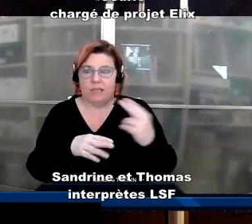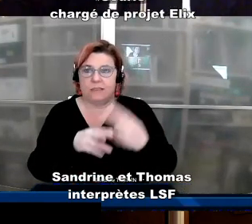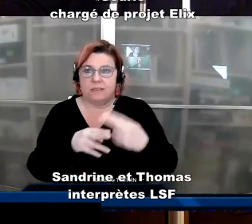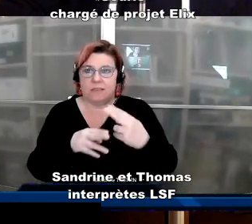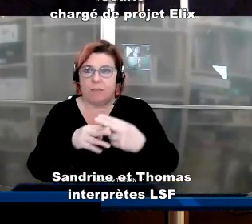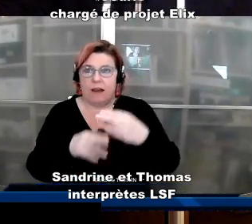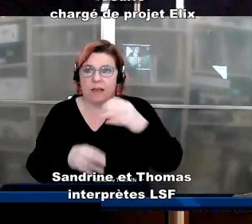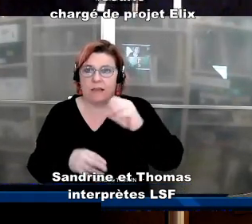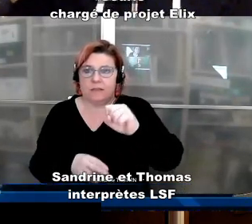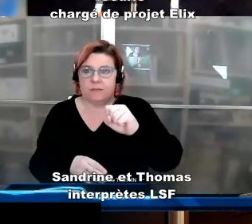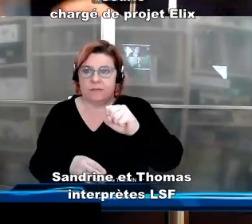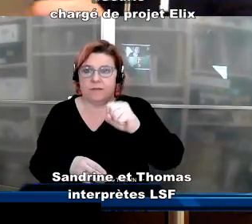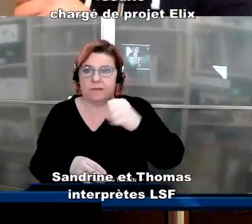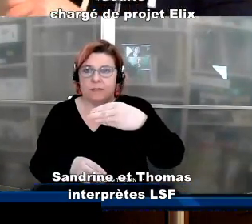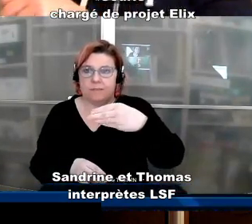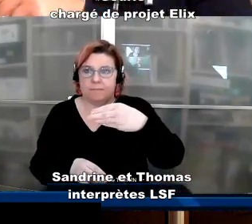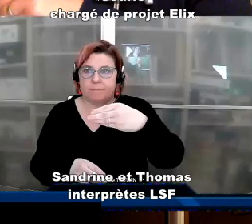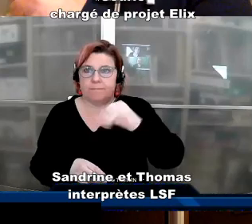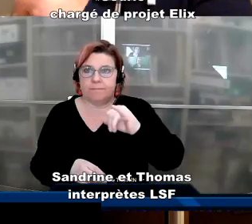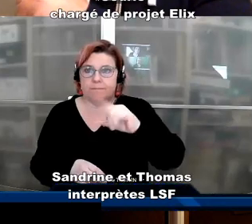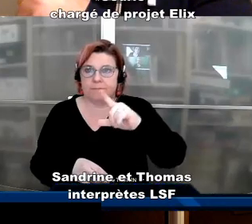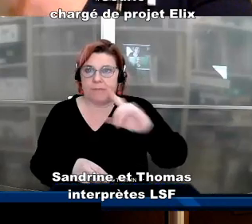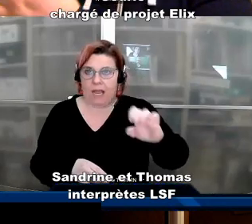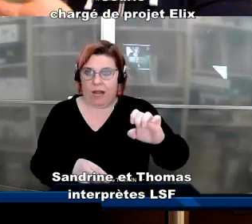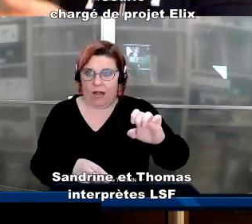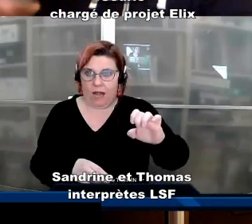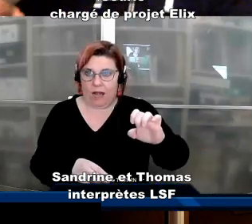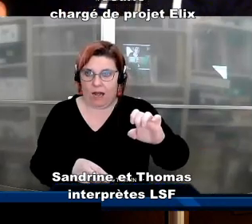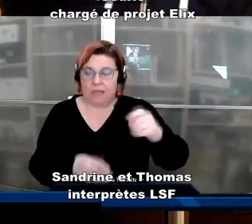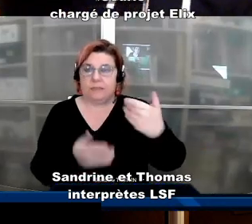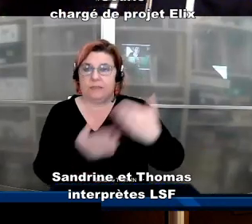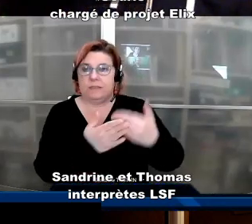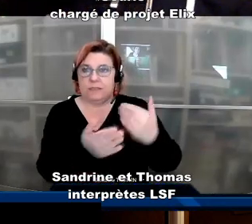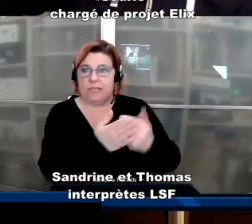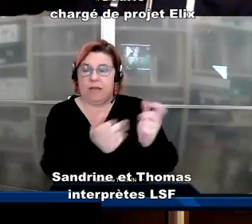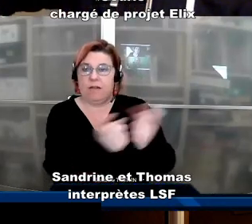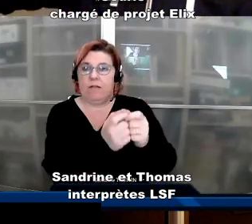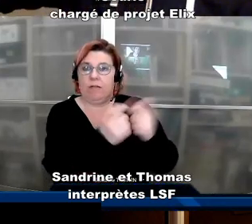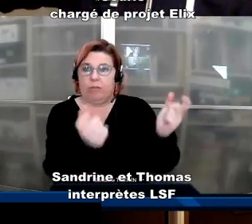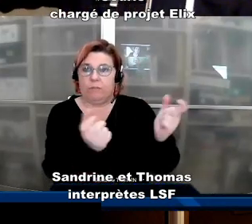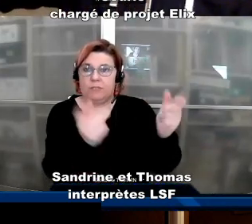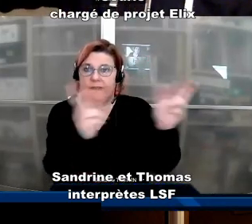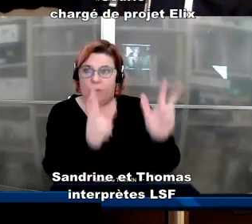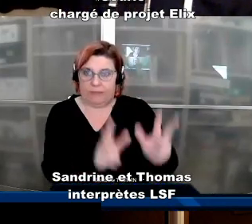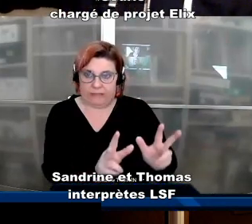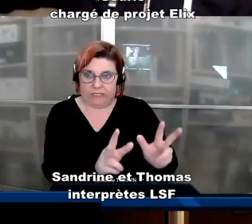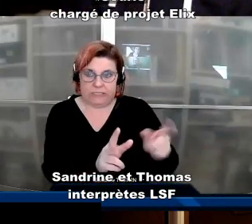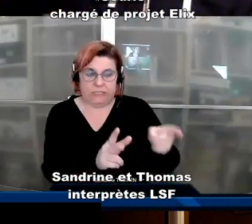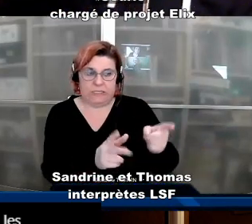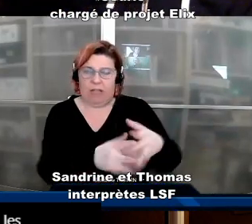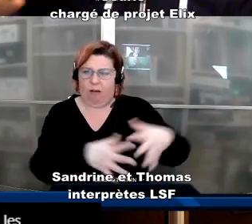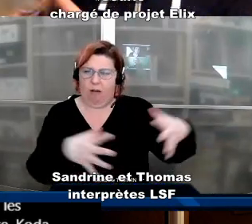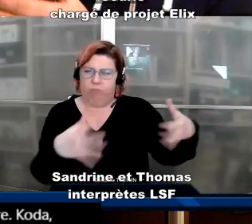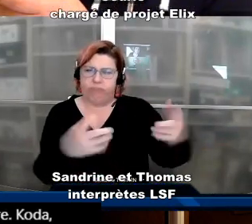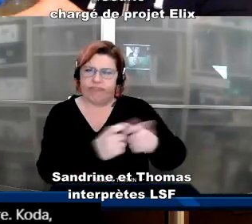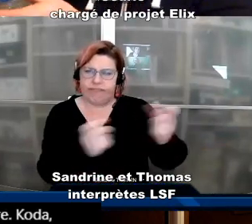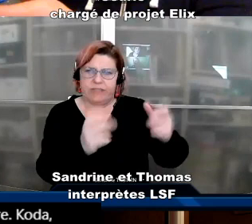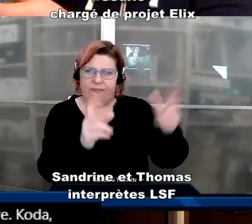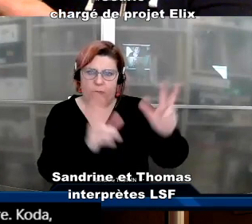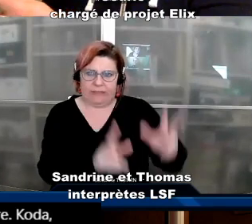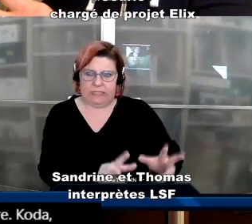pour toi, Sandrine, c'est S-M-I-L-E. Hein, c'est une société informatique, qui est une très grande société informatique en